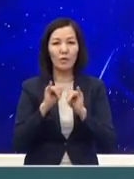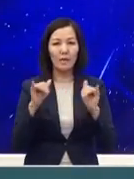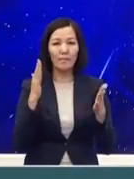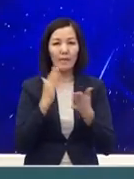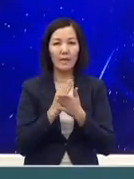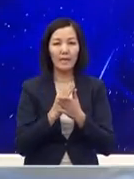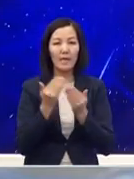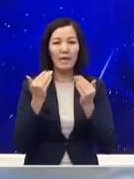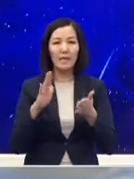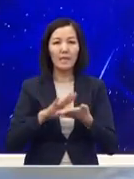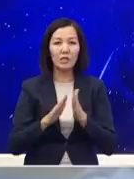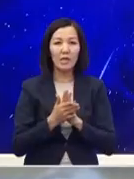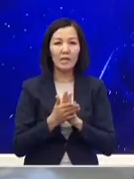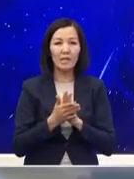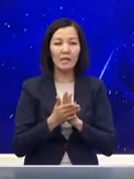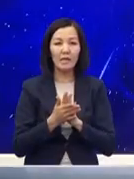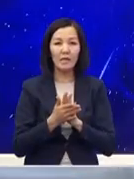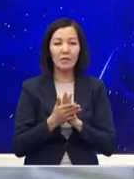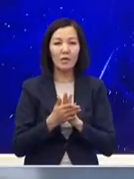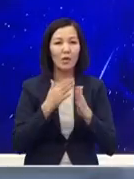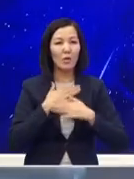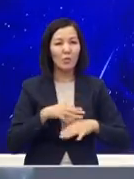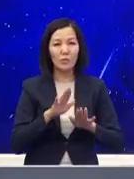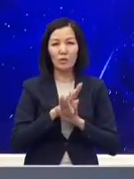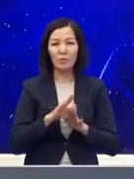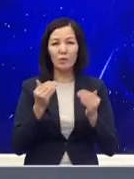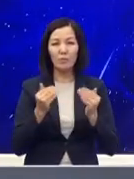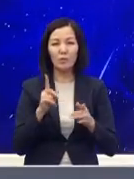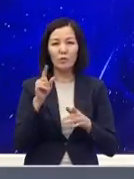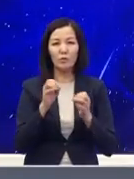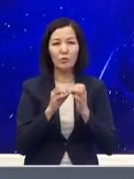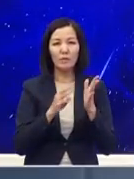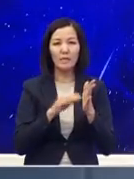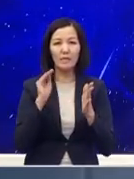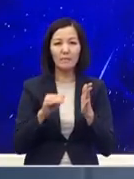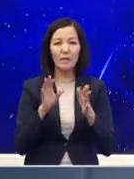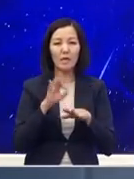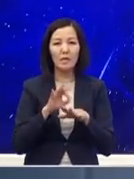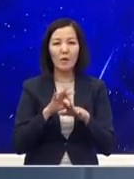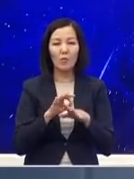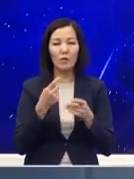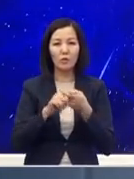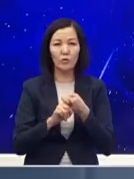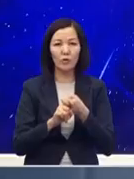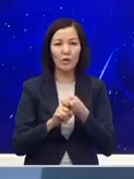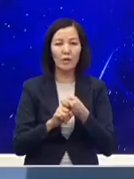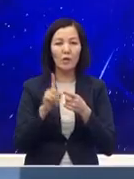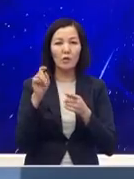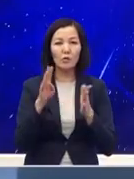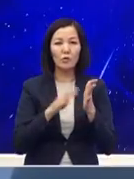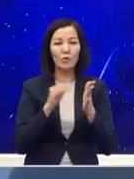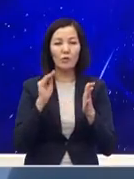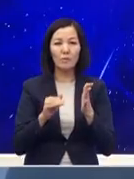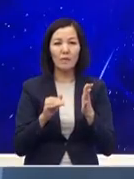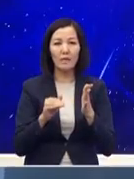күнге дендеп барады. Ал елдегі жалпы ахуал көңіл көншітпейді. Бүгінде 118 мыңға жуық науқас індет жұқтырған. Оның